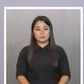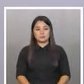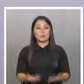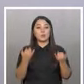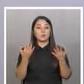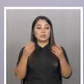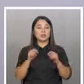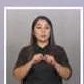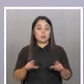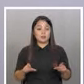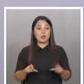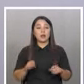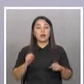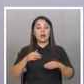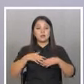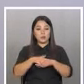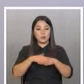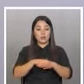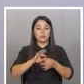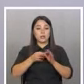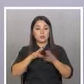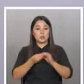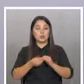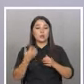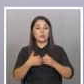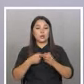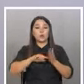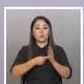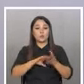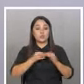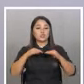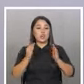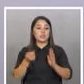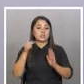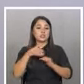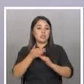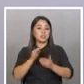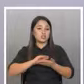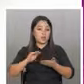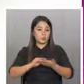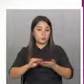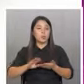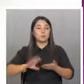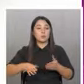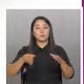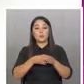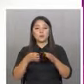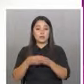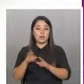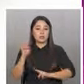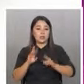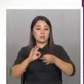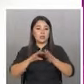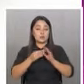Бүгінгі сабақта алгебралық өрнектерді ортақ көбейткішті жақша сыртына шығару және топтау тәсілдері